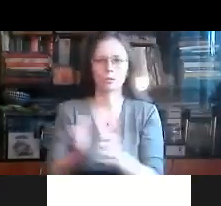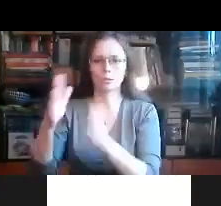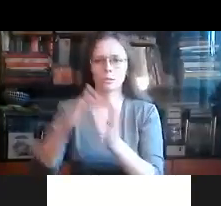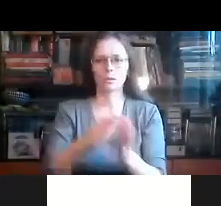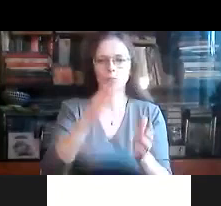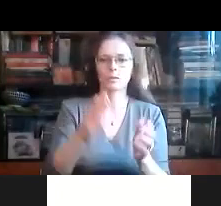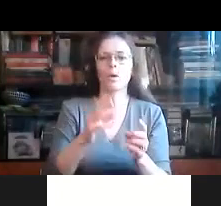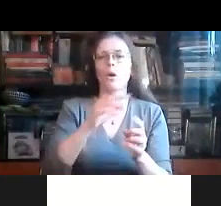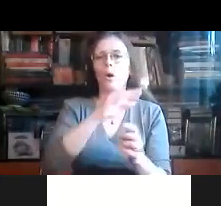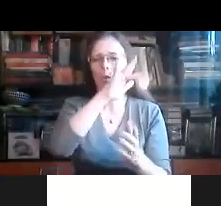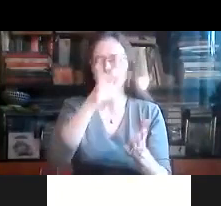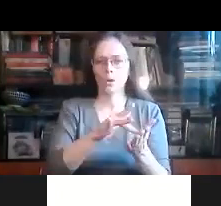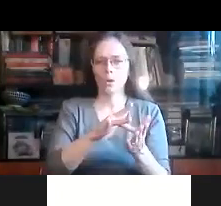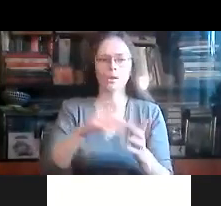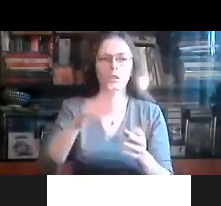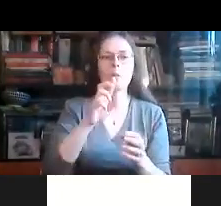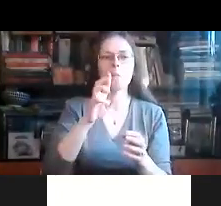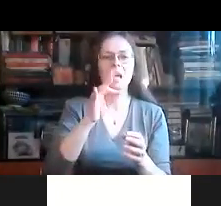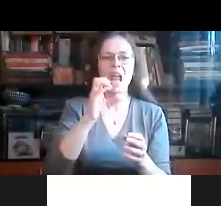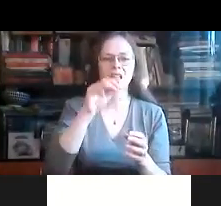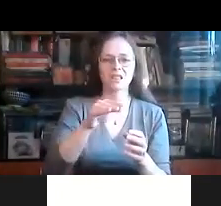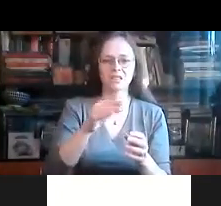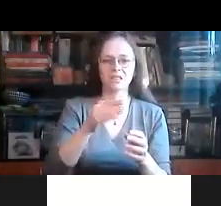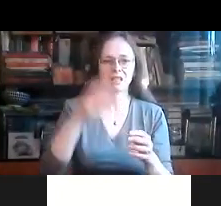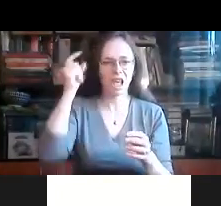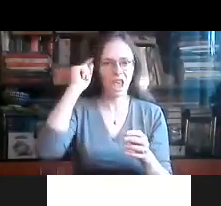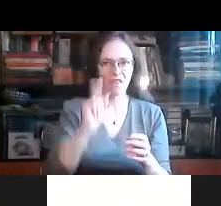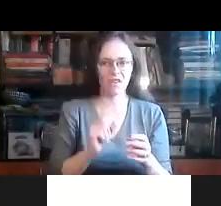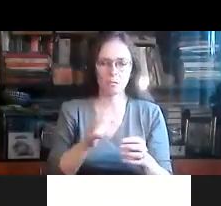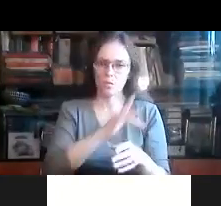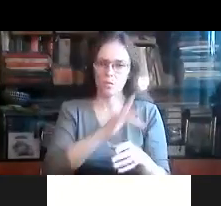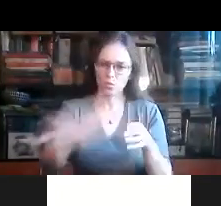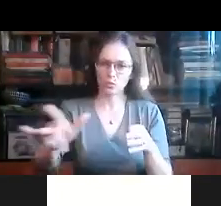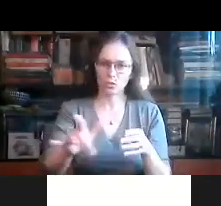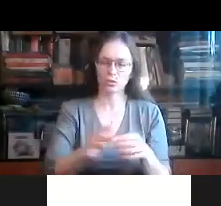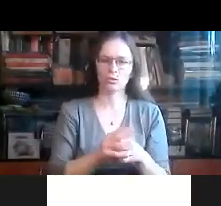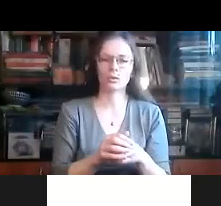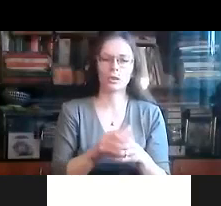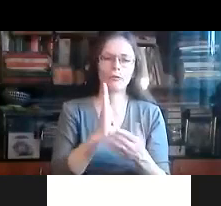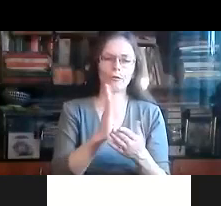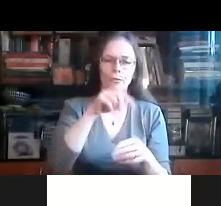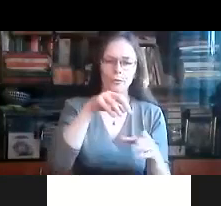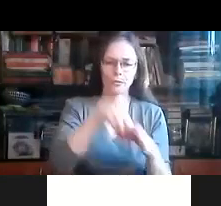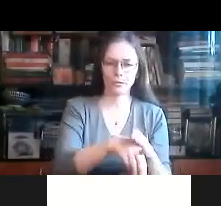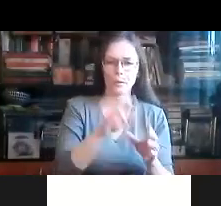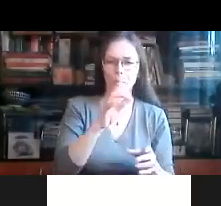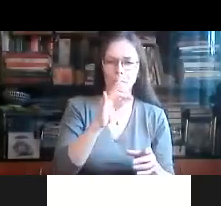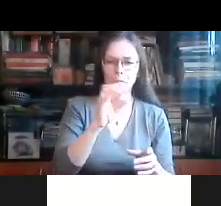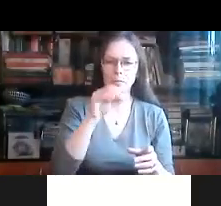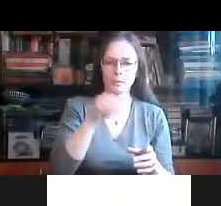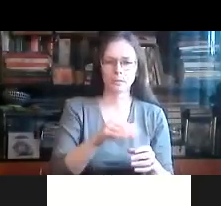уничтоженных во время Второй мировой войны, о Холокосте в Бресте. Я писала об этом и думала,